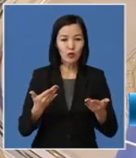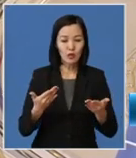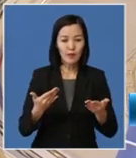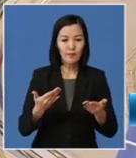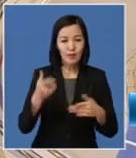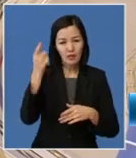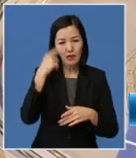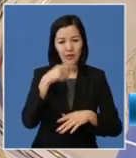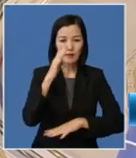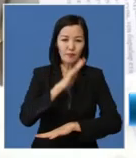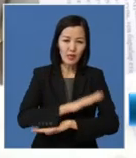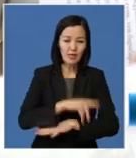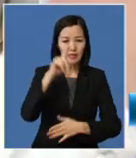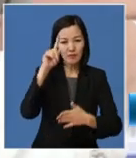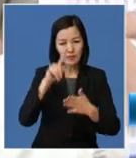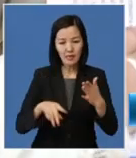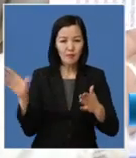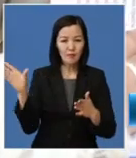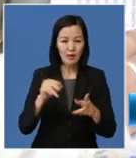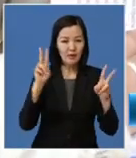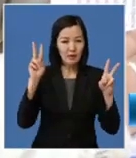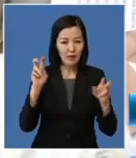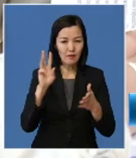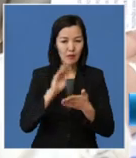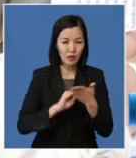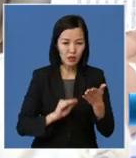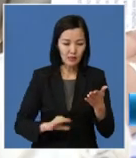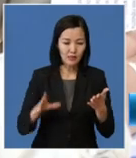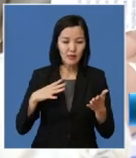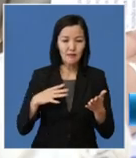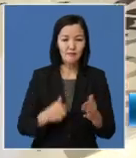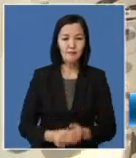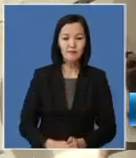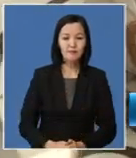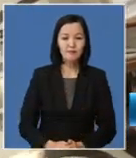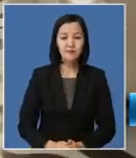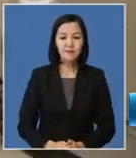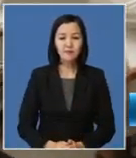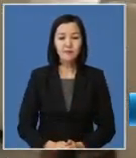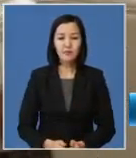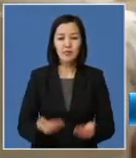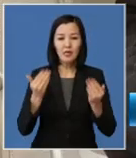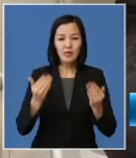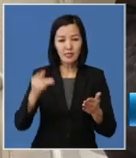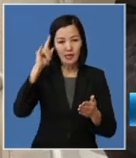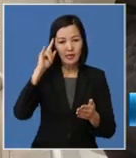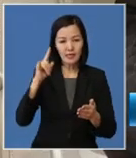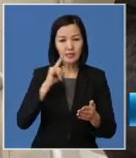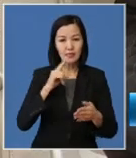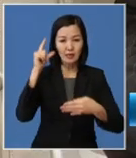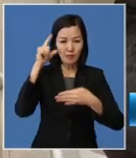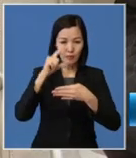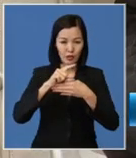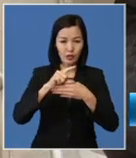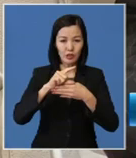жинақ, арқауы айтпаса да түсінікті, ұлтын, ұрпағын, иманды тірлікке баулу. Қазір Қазақстанда Құдайға шүкір мешіттер